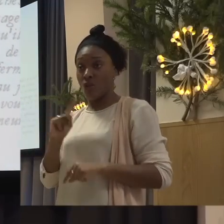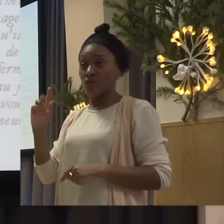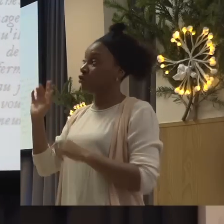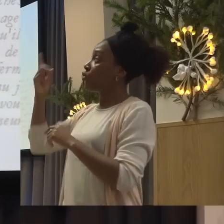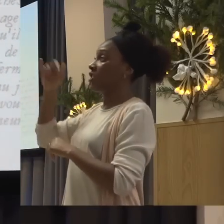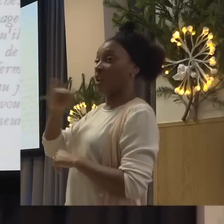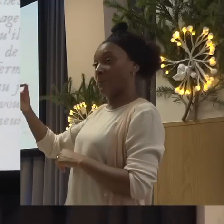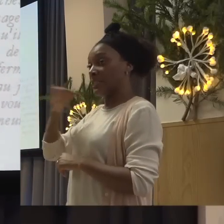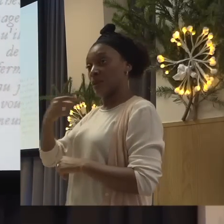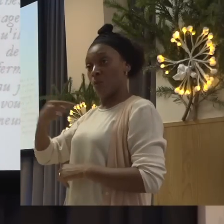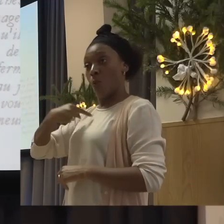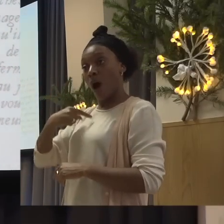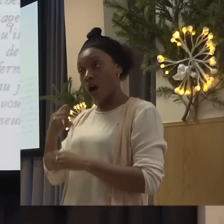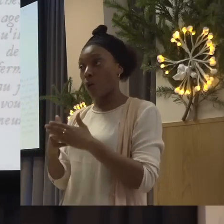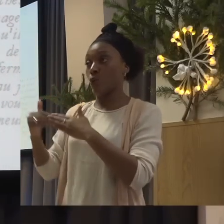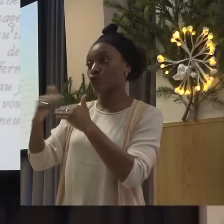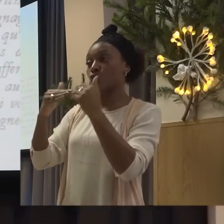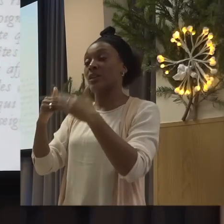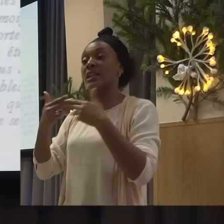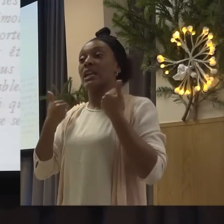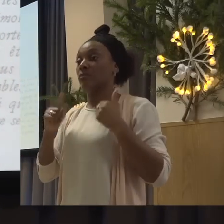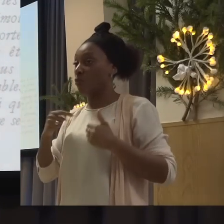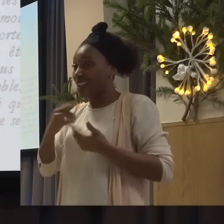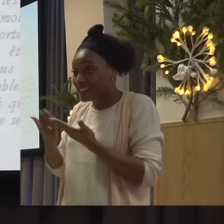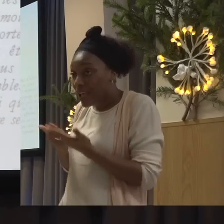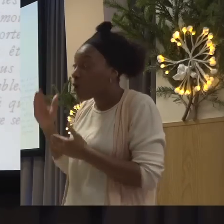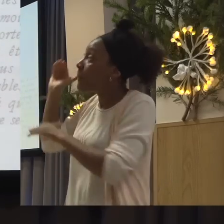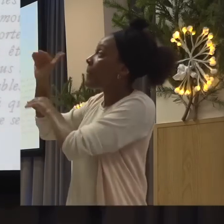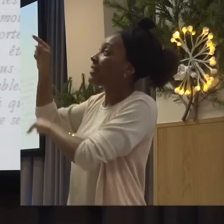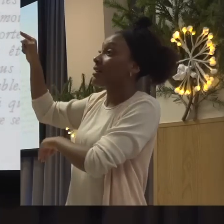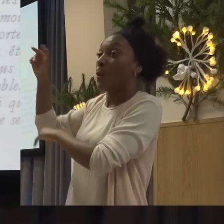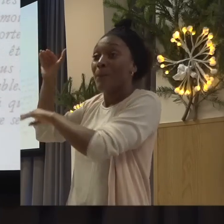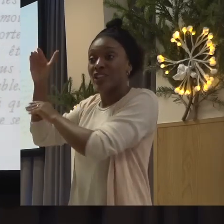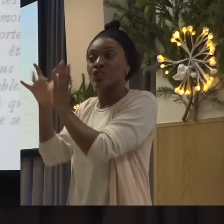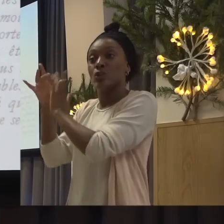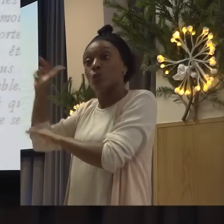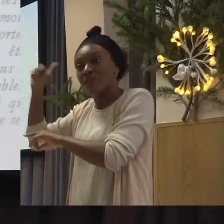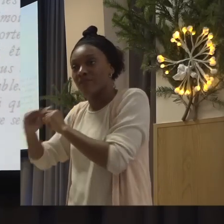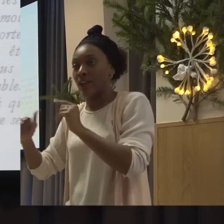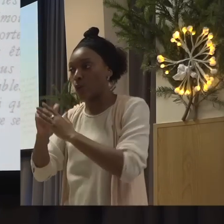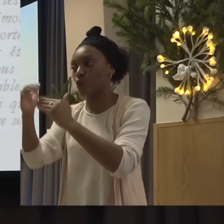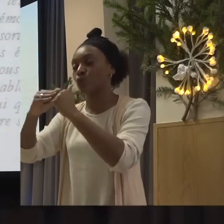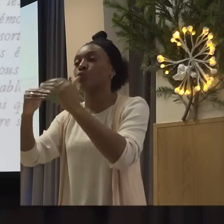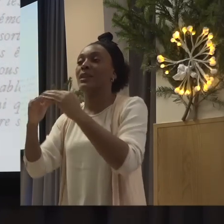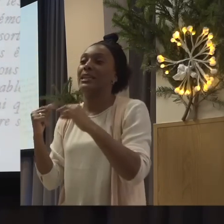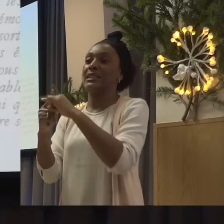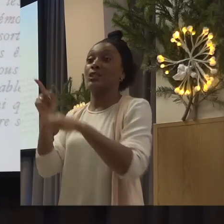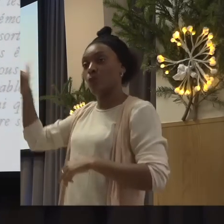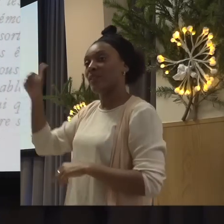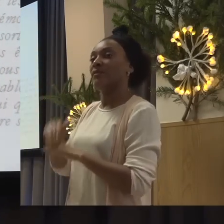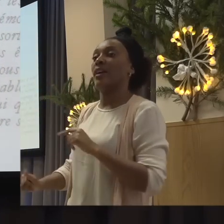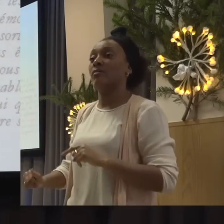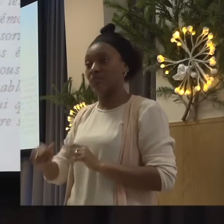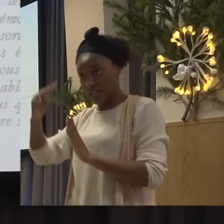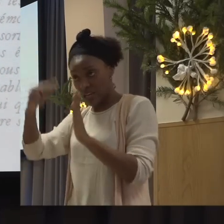Nous sommes au service du Maître qui construit son Église. L'Église est en construction. Lisez l'épître